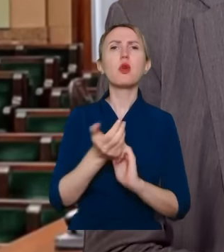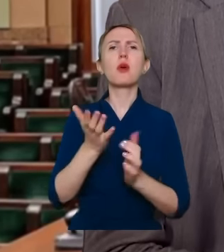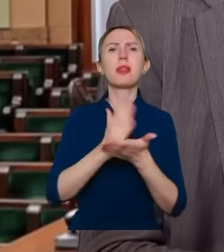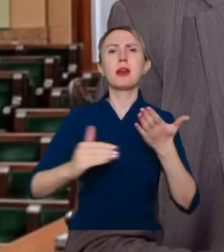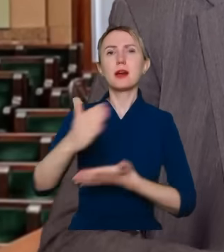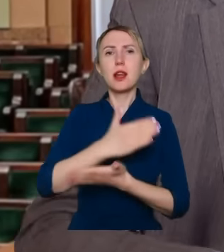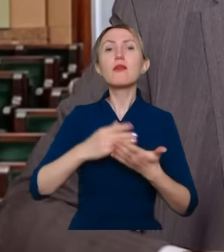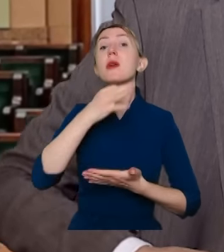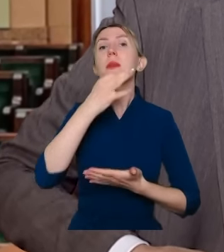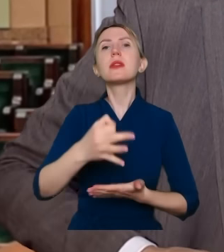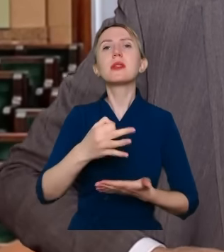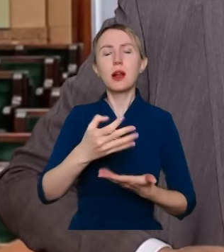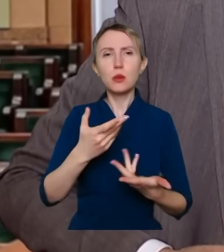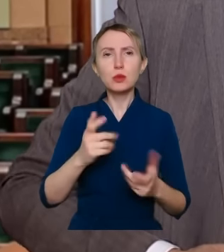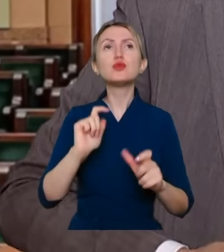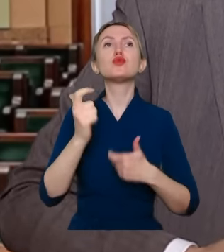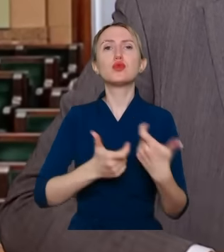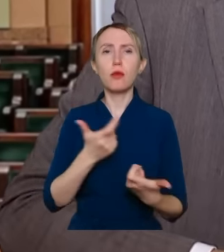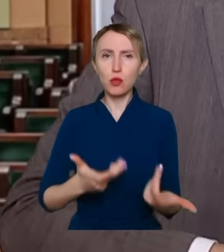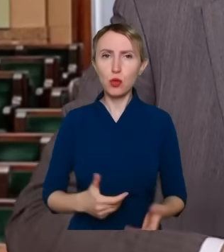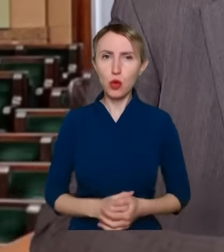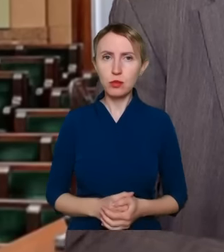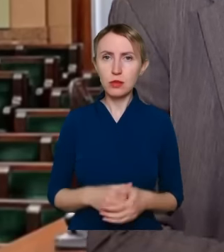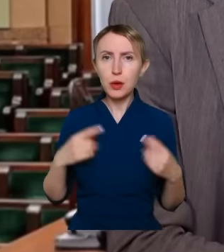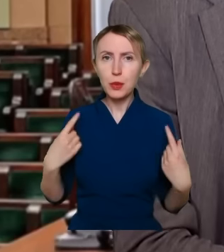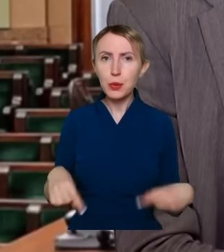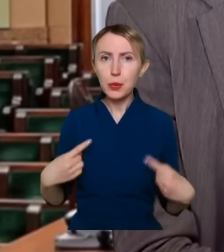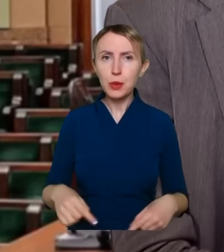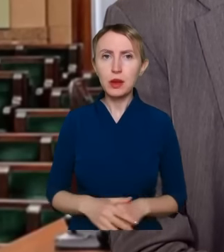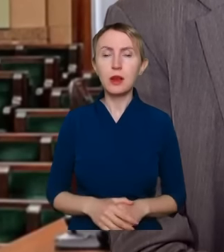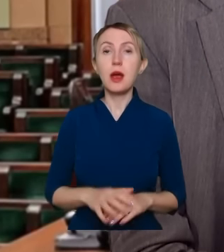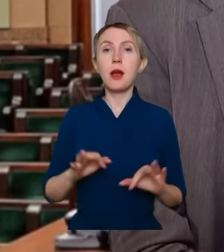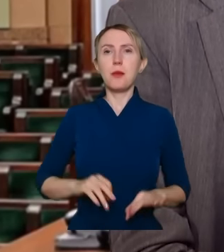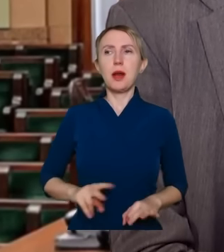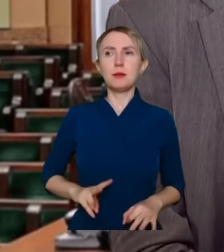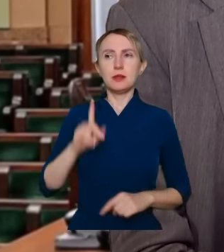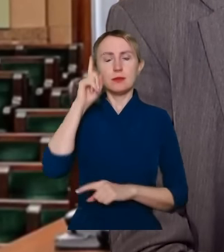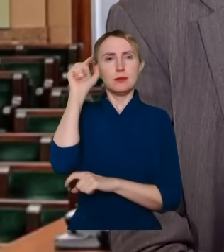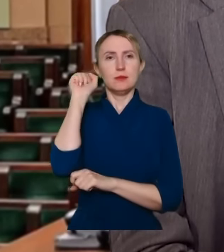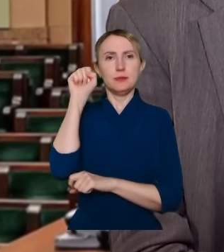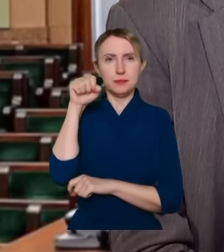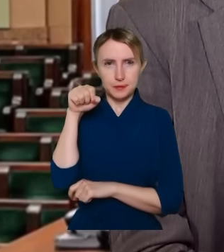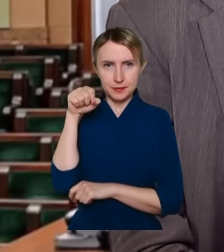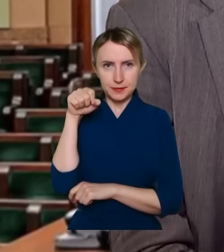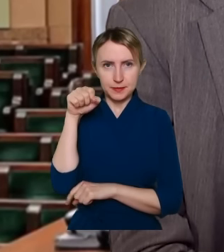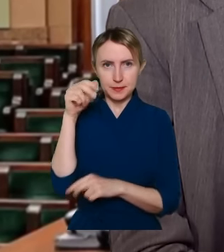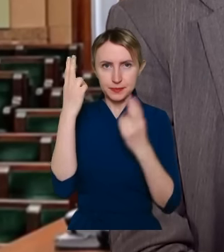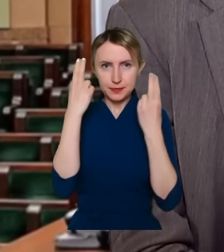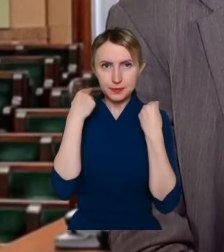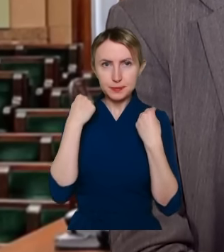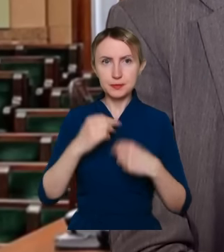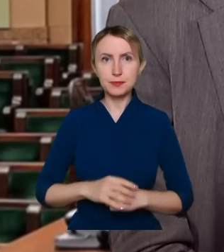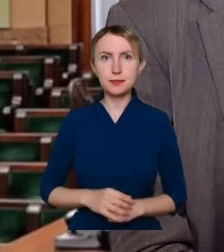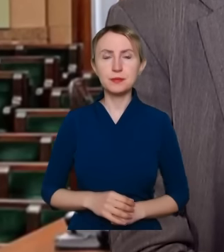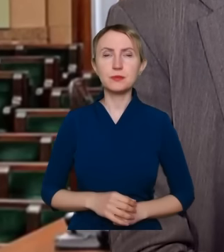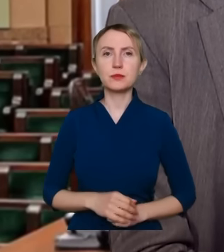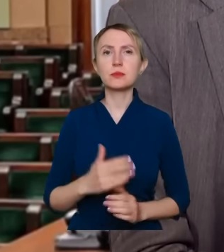spytał ludzie opanujcie się co wy robicie No spuścił pan minister głowę potulnie był